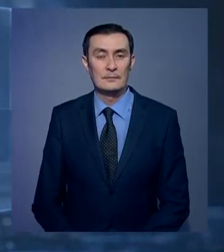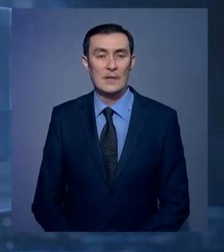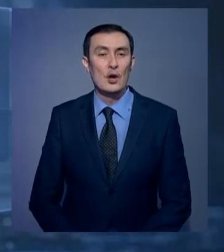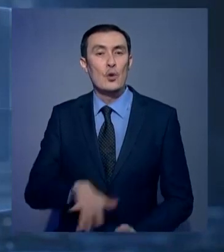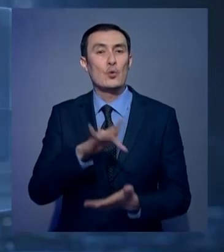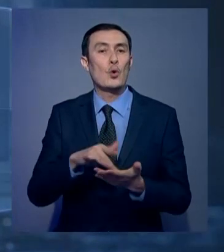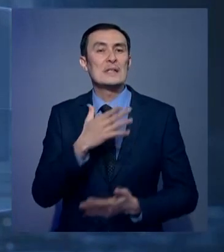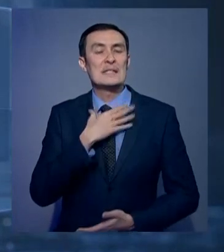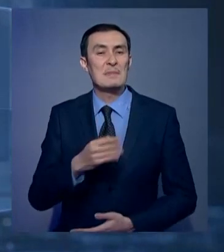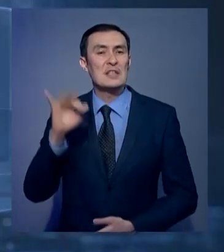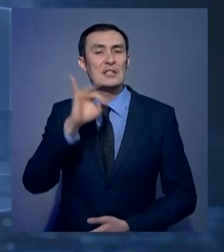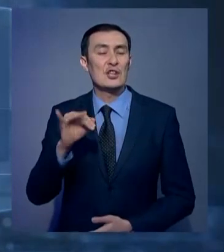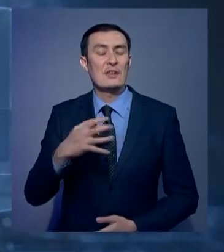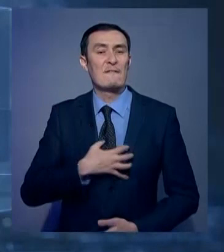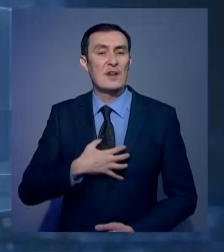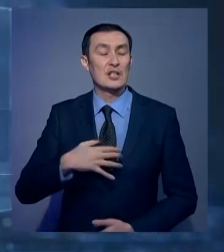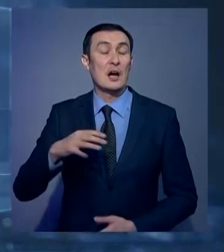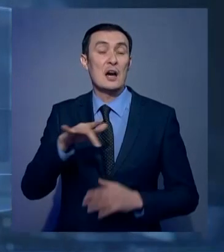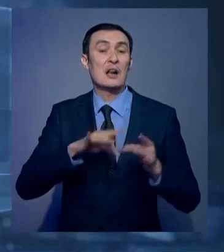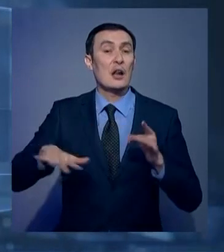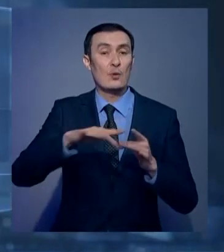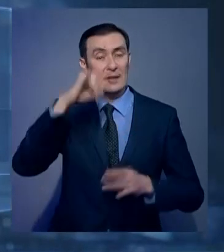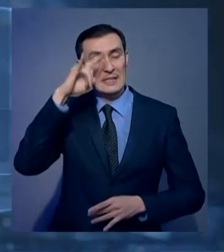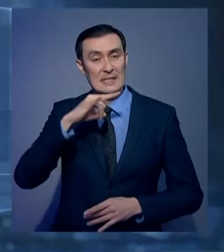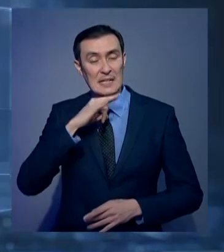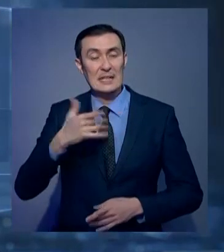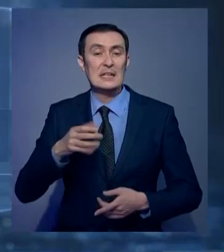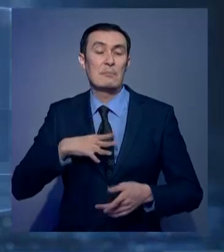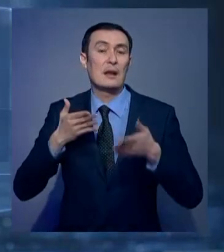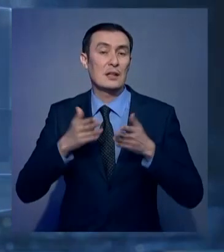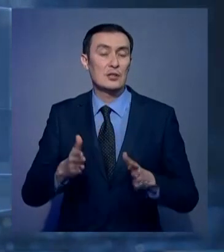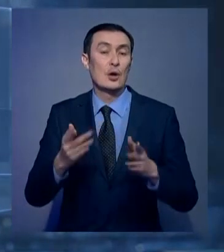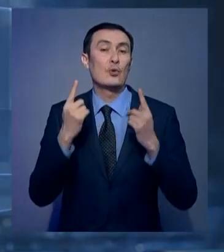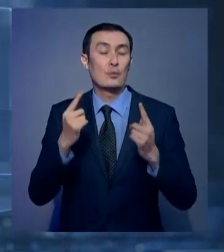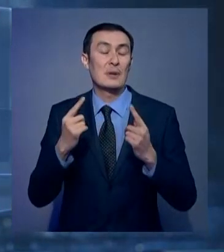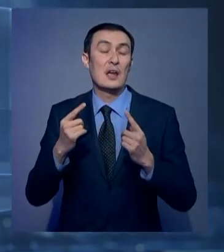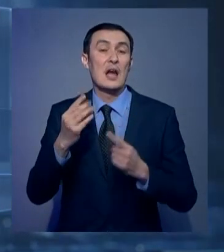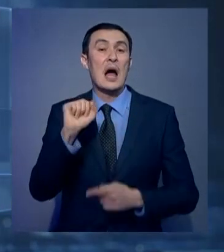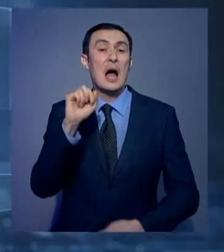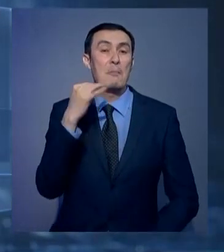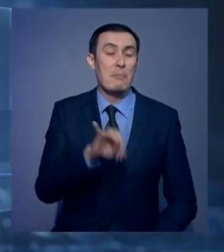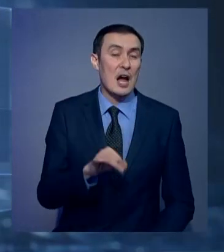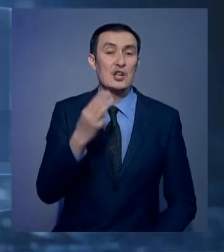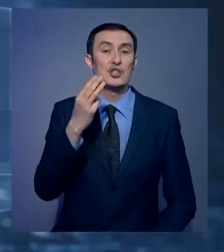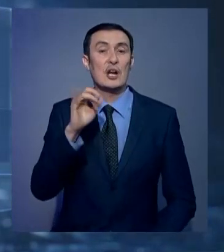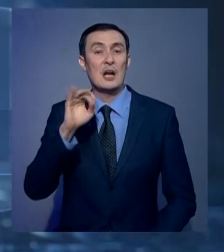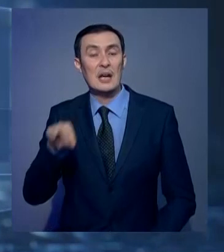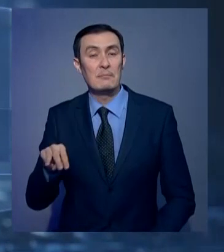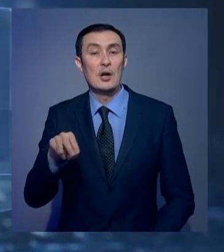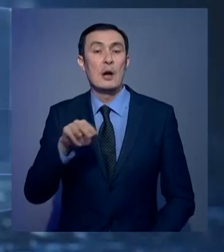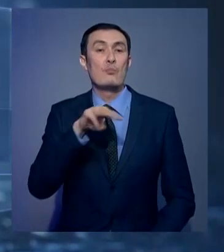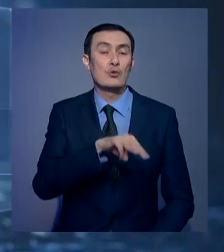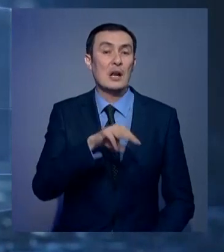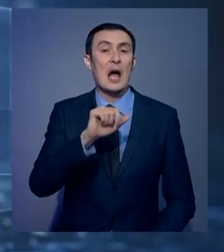Семей – один из исторических районов Казахстана. Место, где на свет появились Абай, Шакарим и Мухтар Ауэзов,